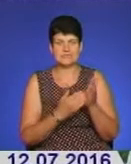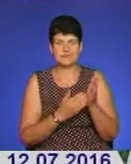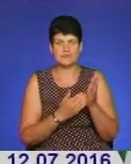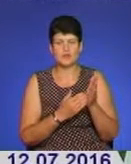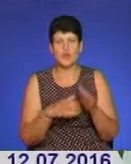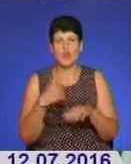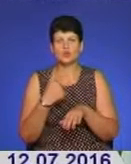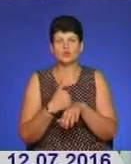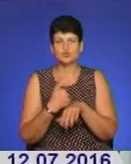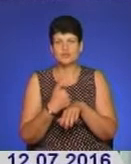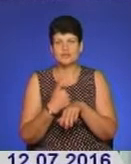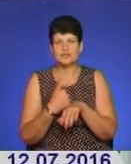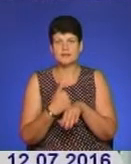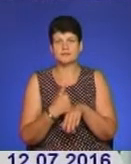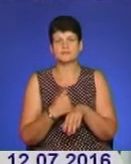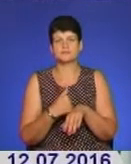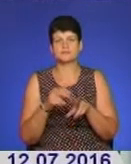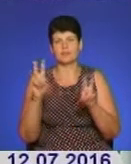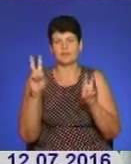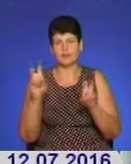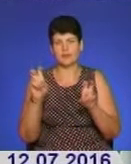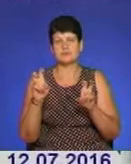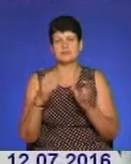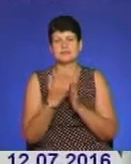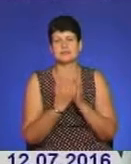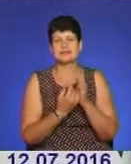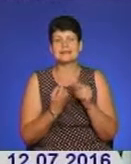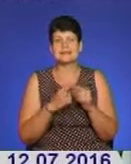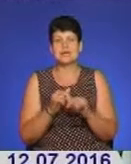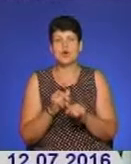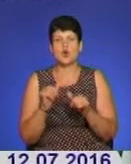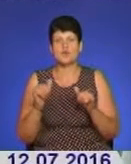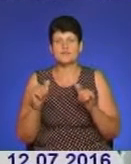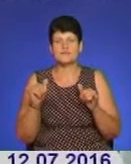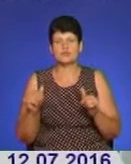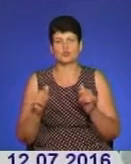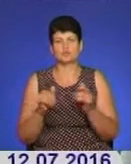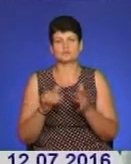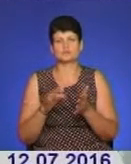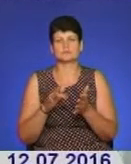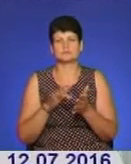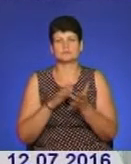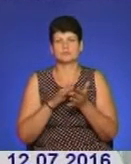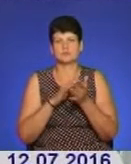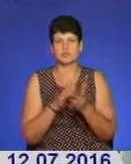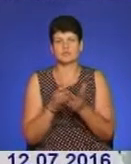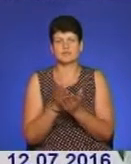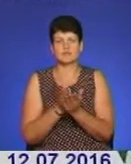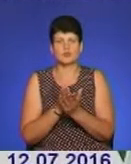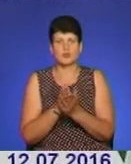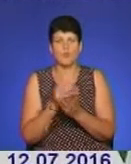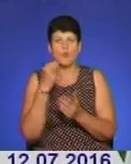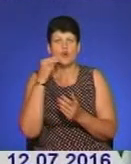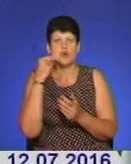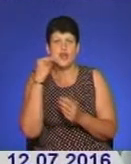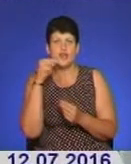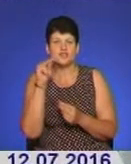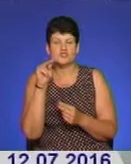Основні пріоритети стратегії – це, власне, розвиток туристичної інфраструктури, покращення,